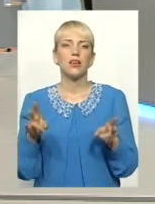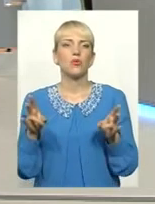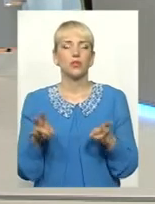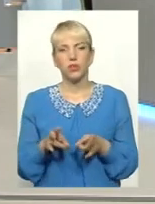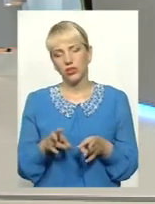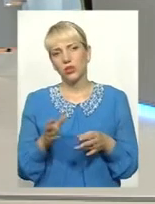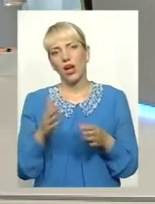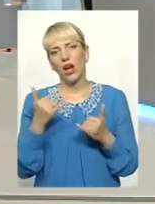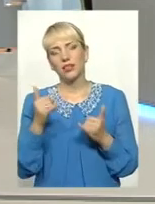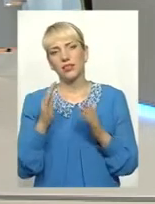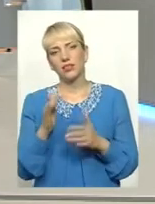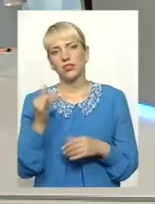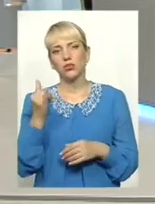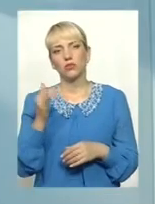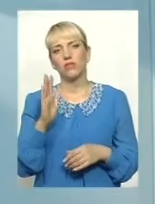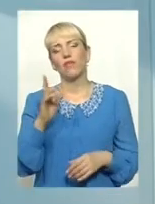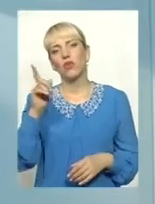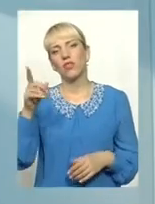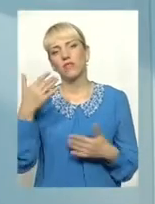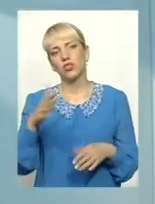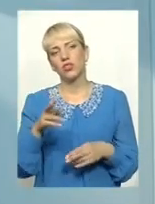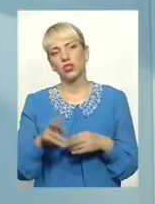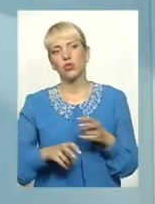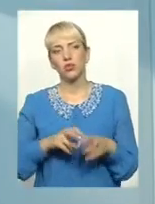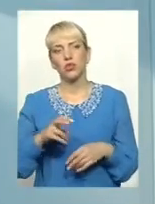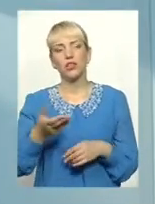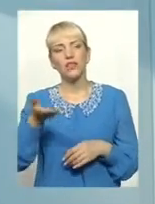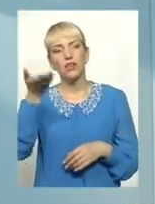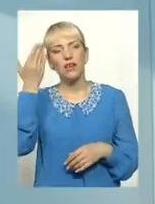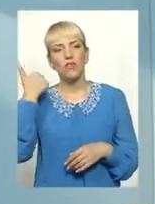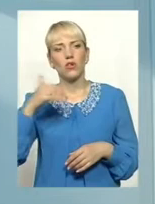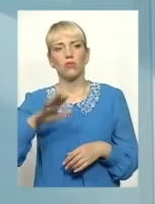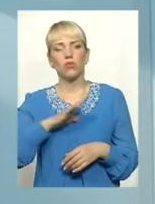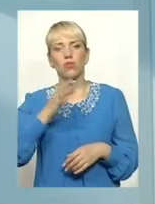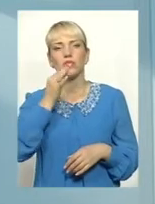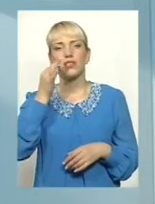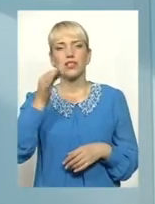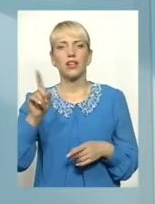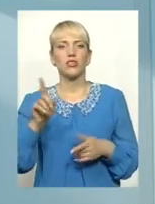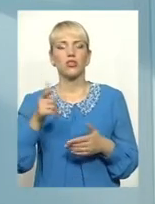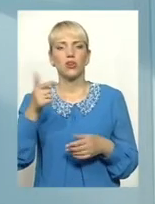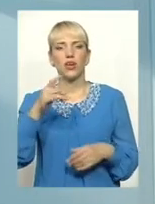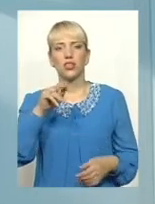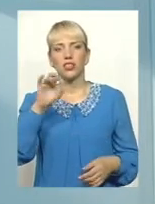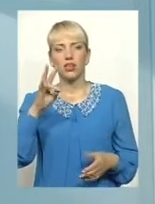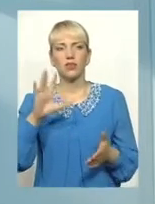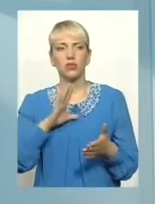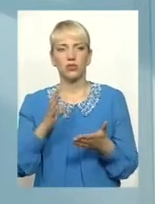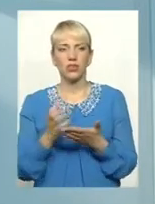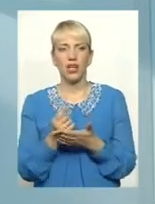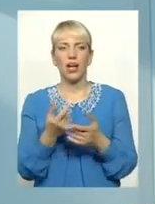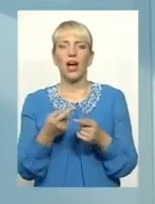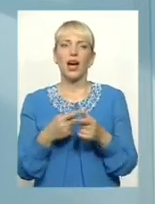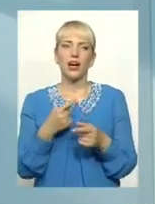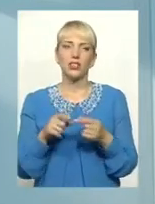тільки сьогодні вони вже шукають. Хоча вже давно було сказано, що біля Гречан десь там знайдено все. Ми почали запитувати, а